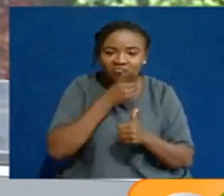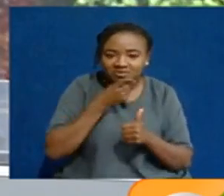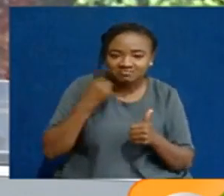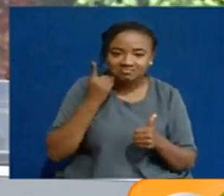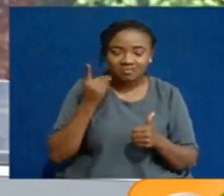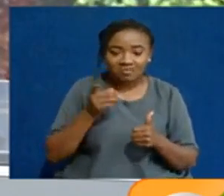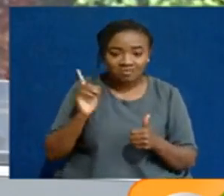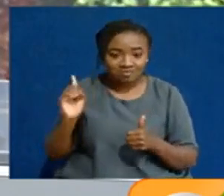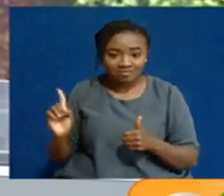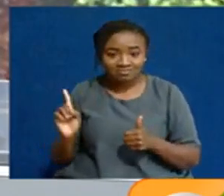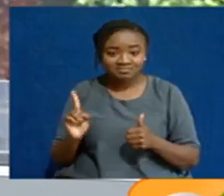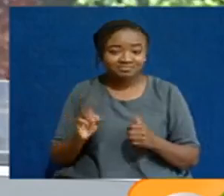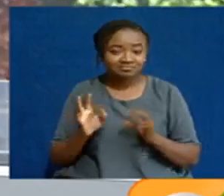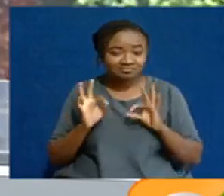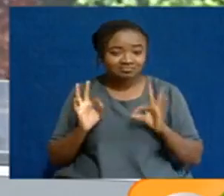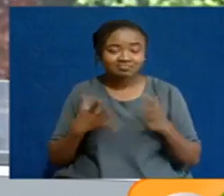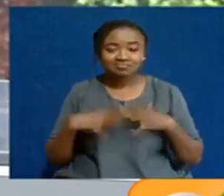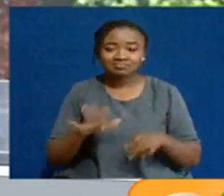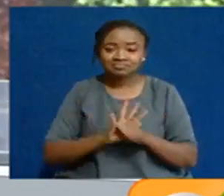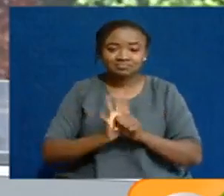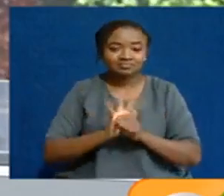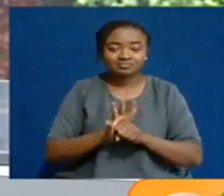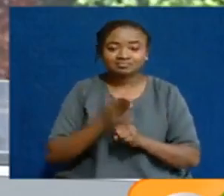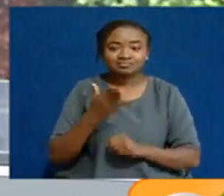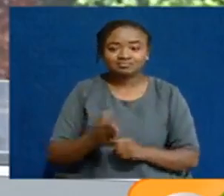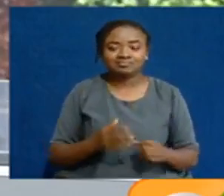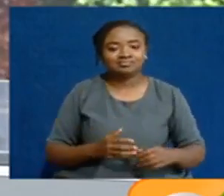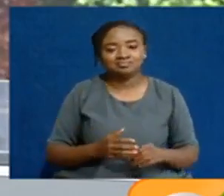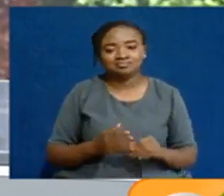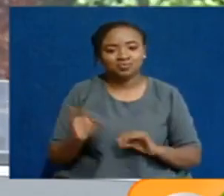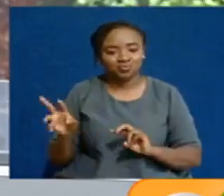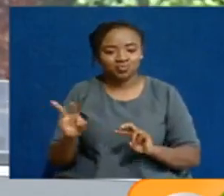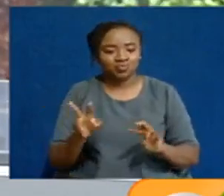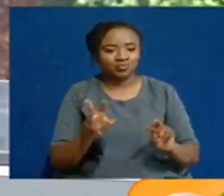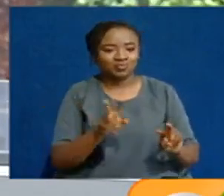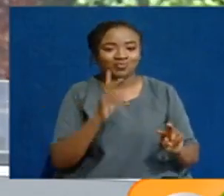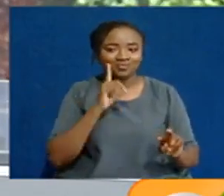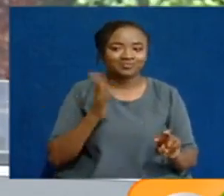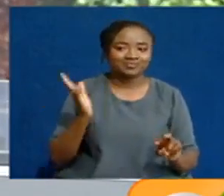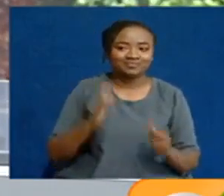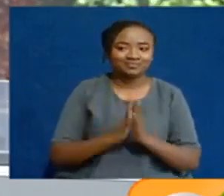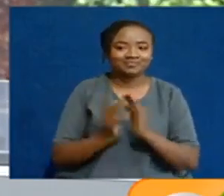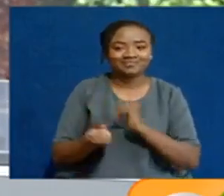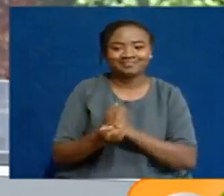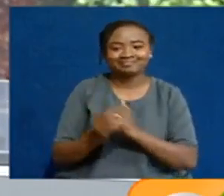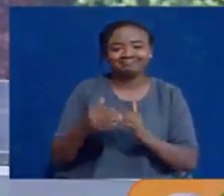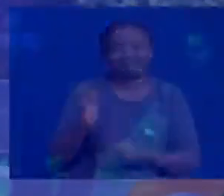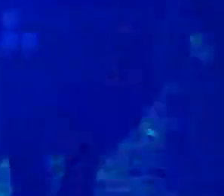haya yalifana kwa maelfu waliohudhuria, kama anavyotuarifu Dennis Otieno kwenye makala ya wiki hii ya kilimo biashara.